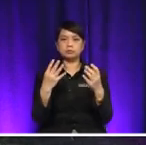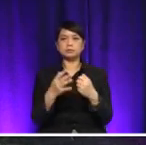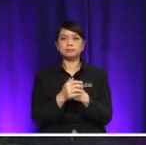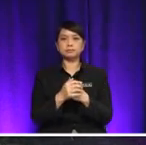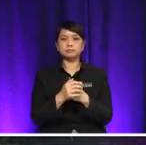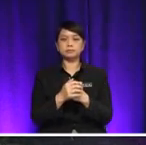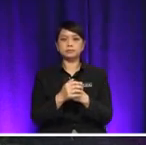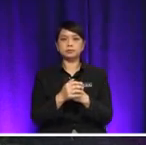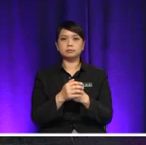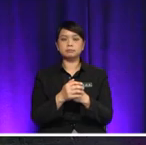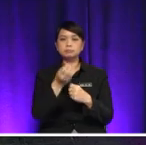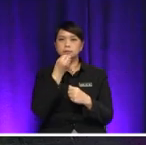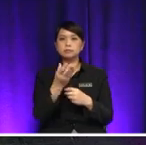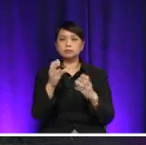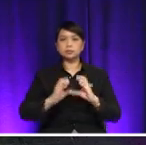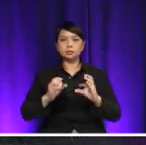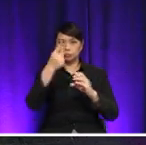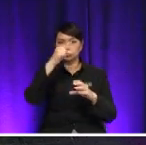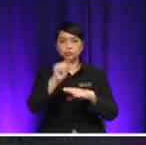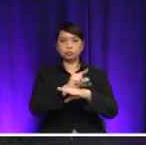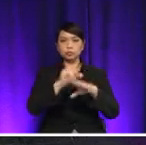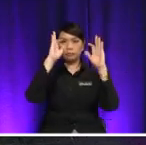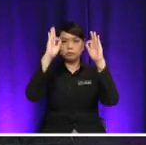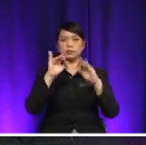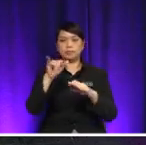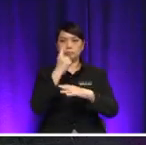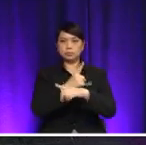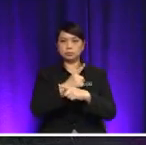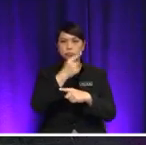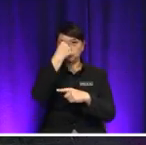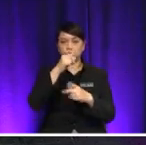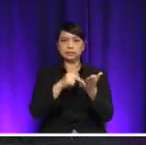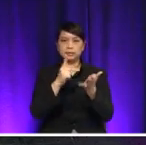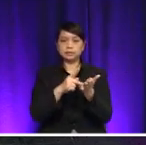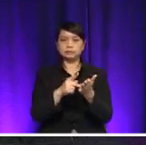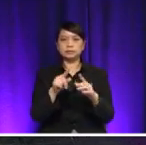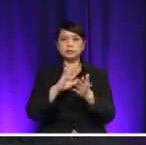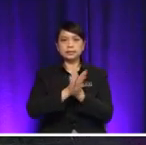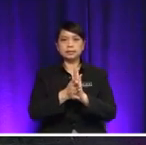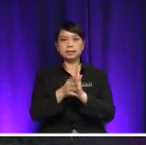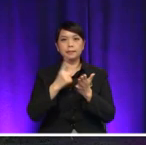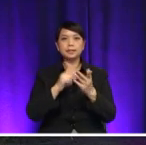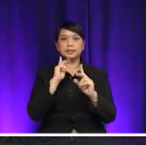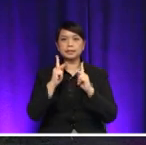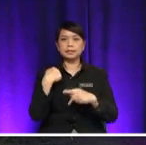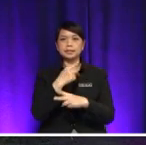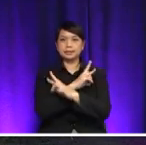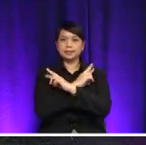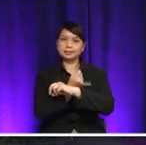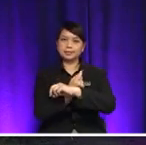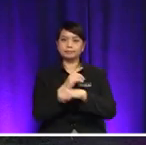Ivan cara untuk kita menggunakan formula yang betul untuk mengirim nomor indeks yang ada Jadi apakah kita melihat